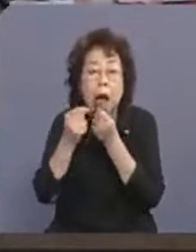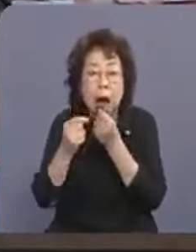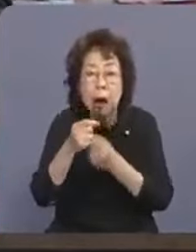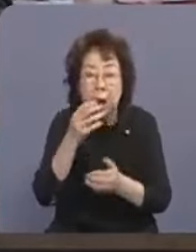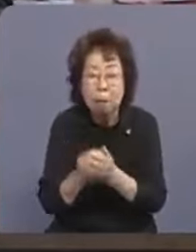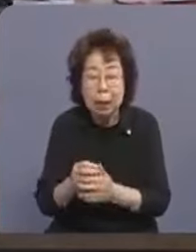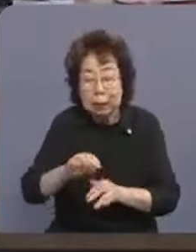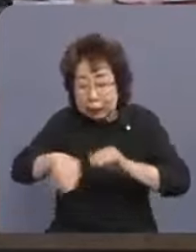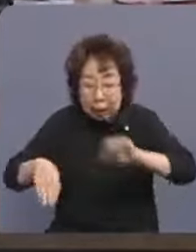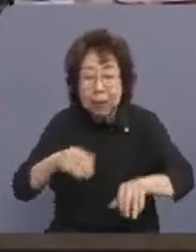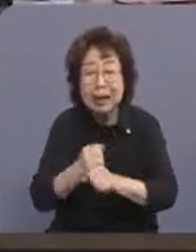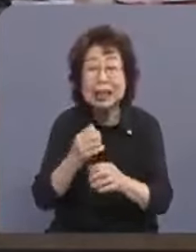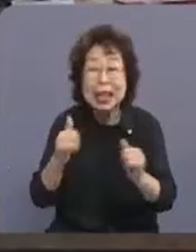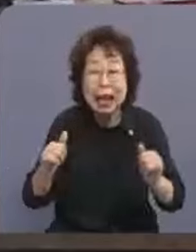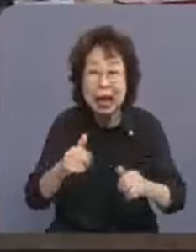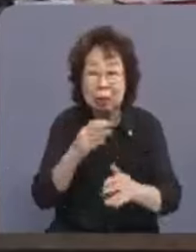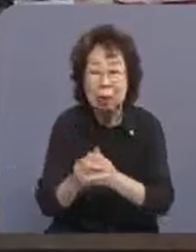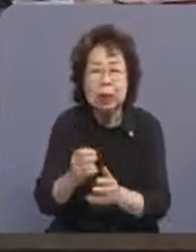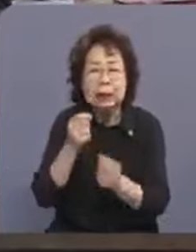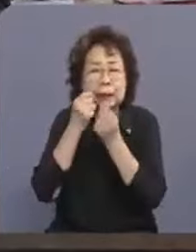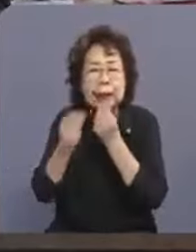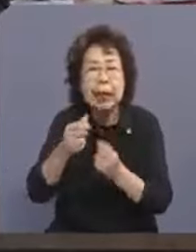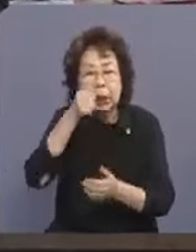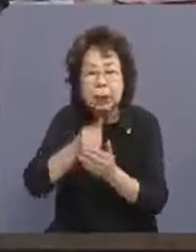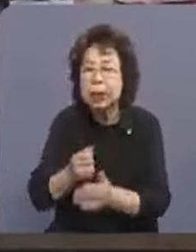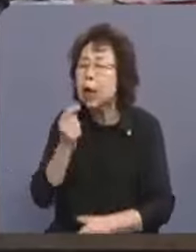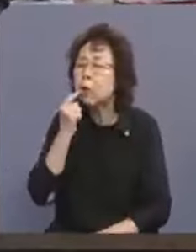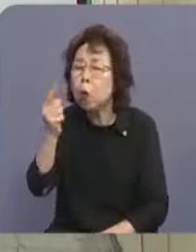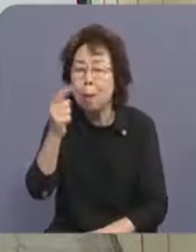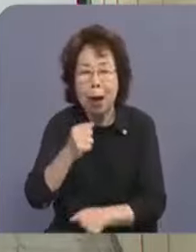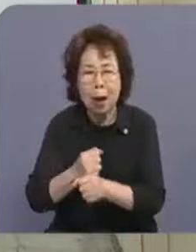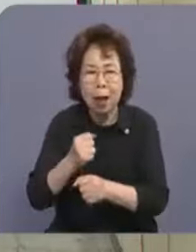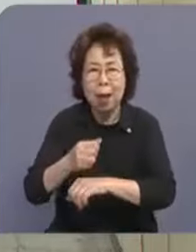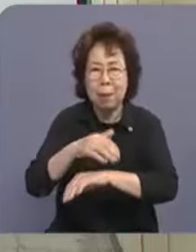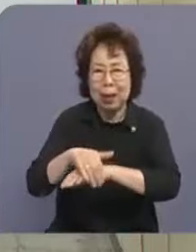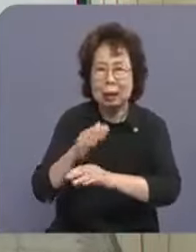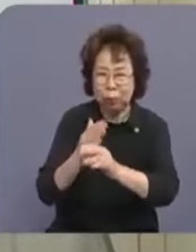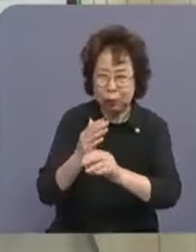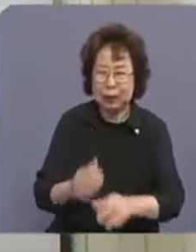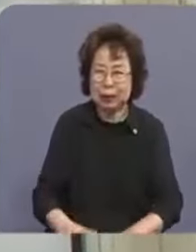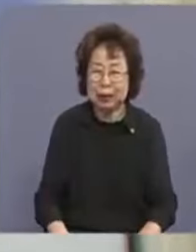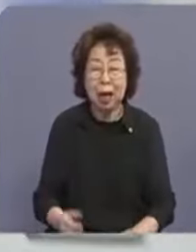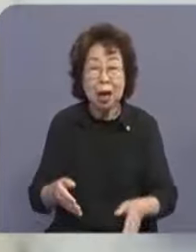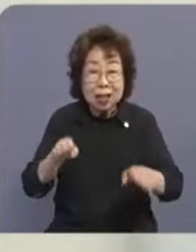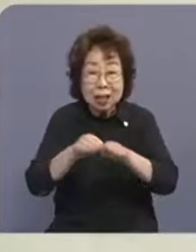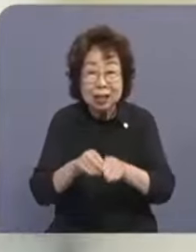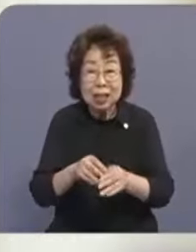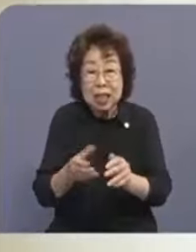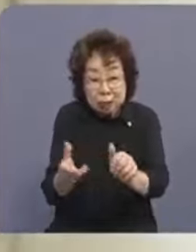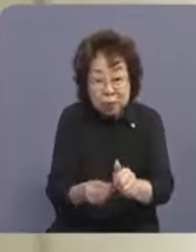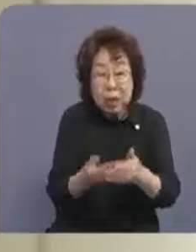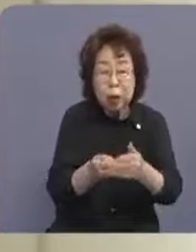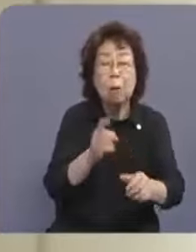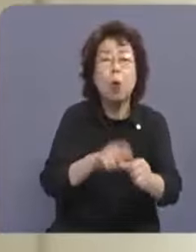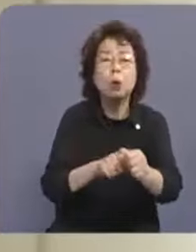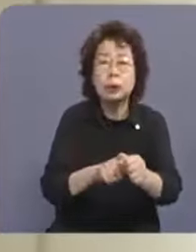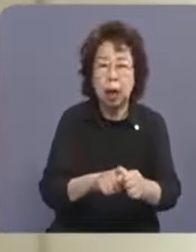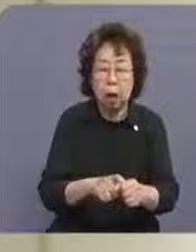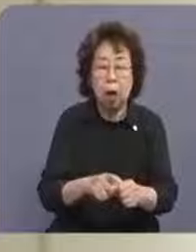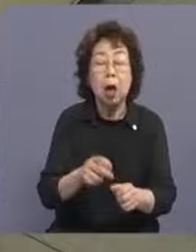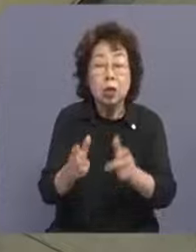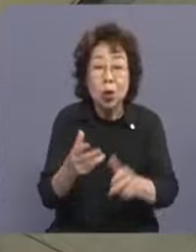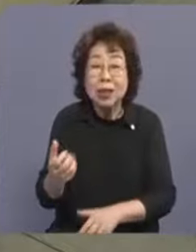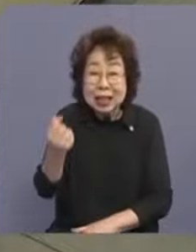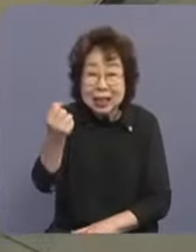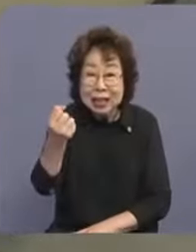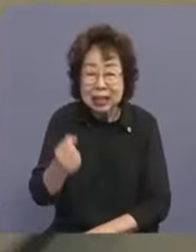현장조사에 참여한 상인회에 대해 사기 등의 혐의로 고발을 검토하고 있습니다. 건설 임대업을 목적으로 설립한 법인회사